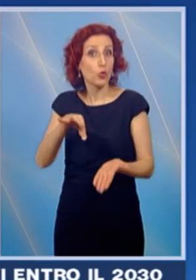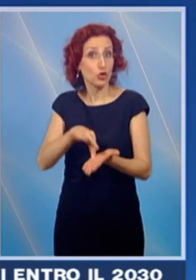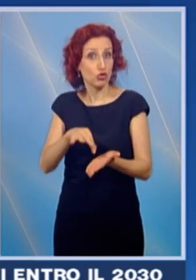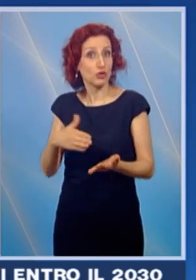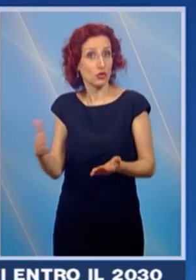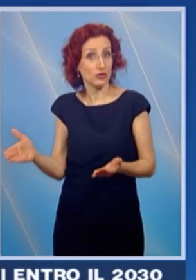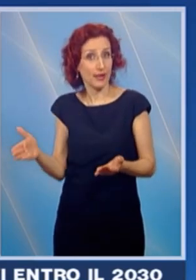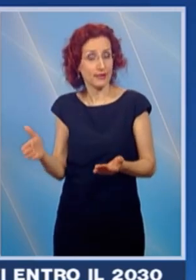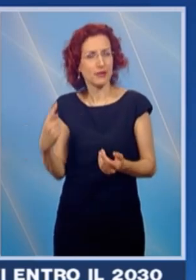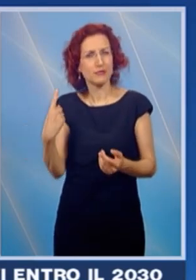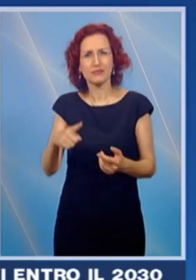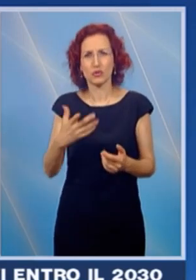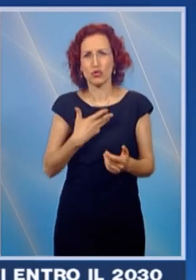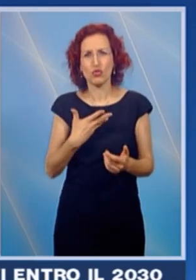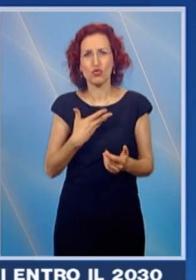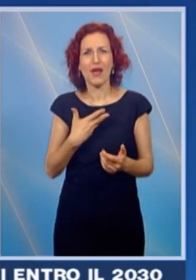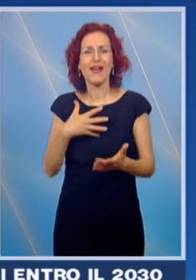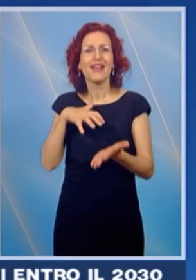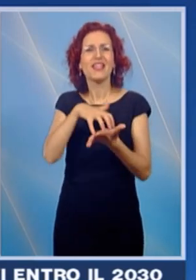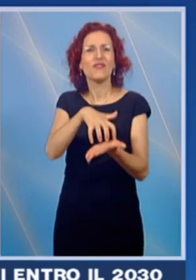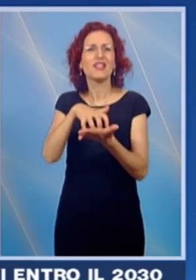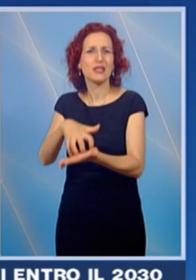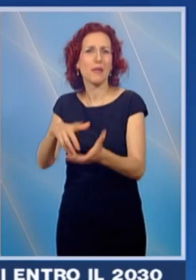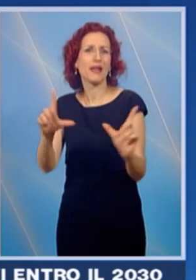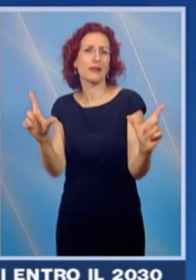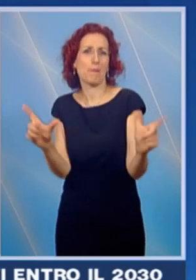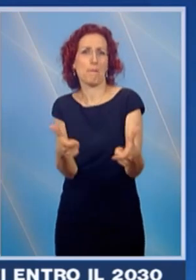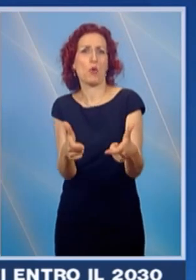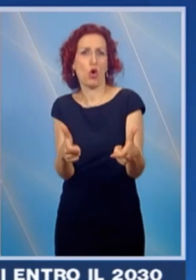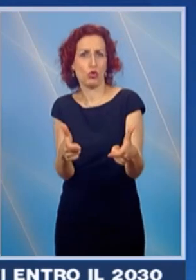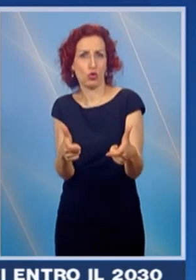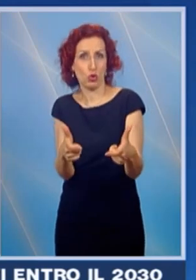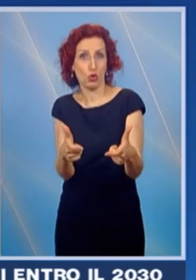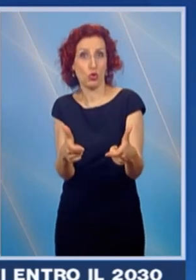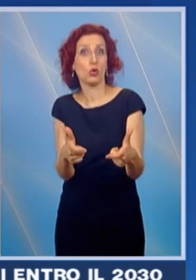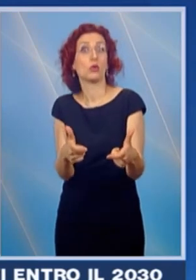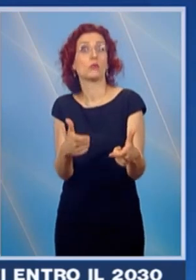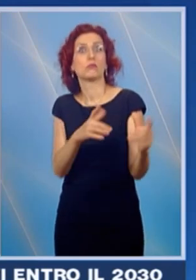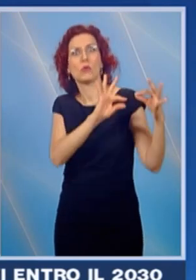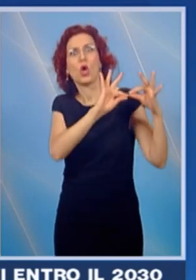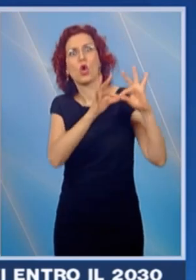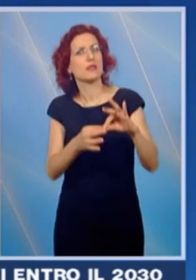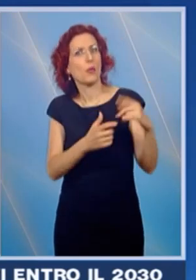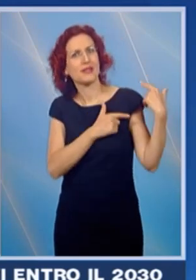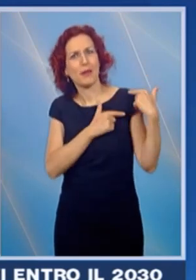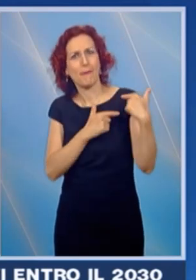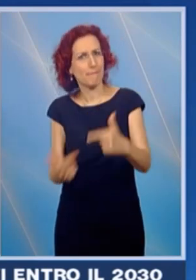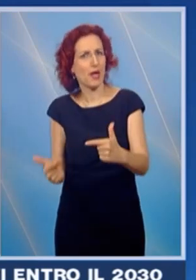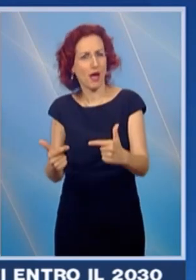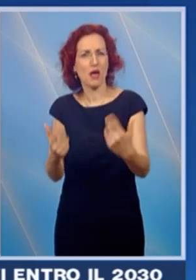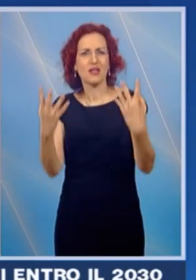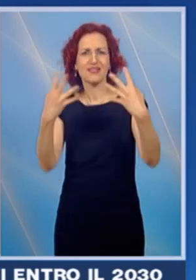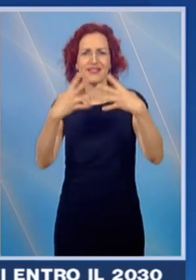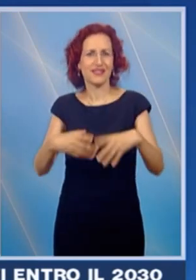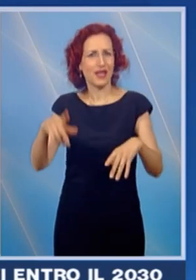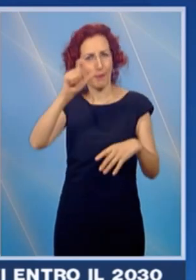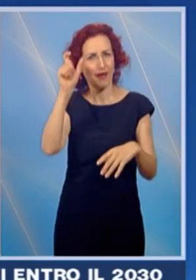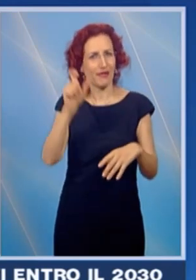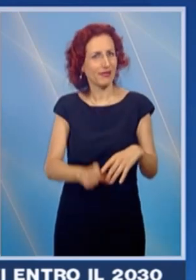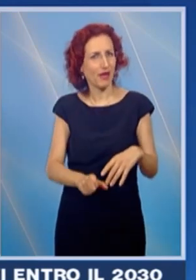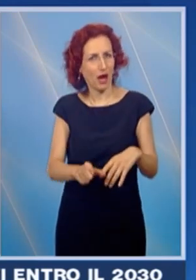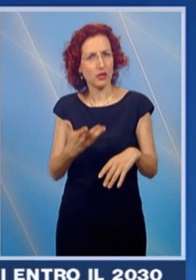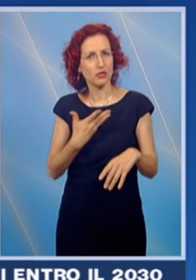quindi rappresenta un blocco degli investimenti e pesanti ricadute sul sistema Italia. Stime confindustriali